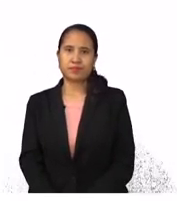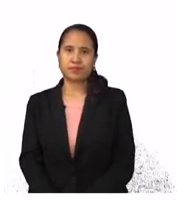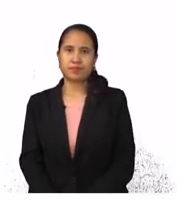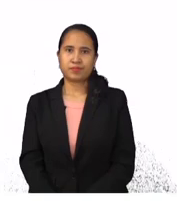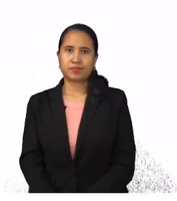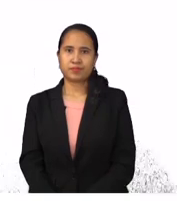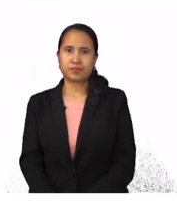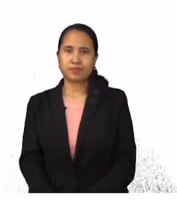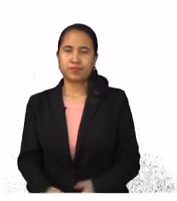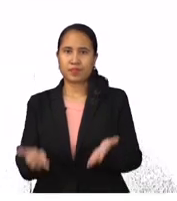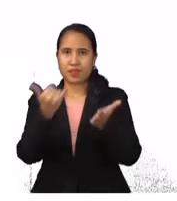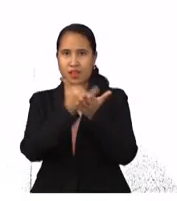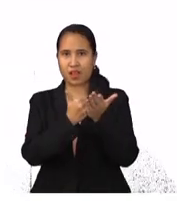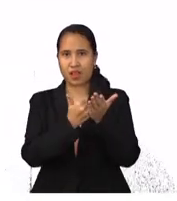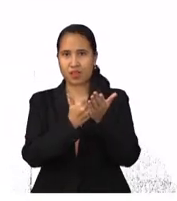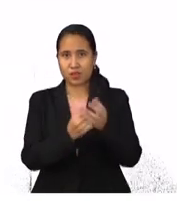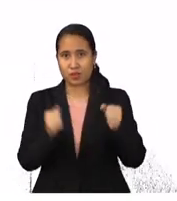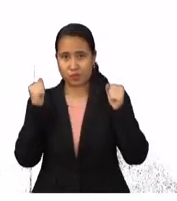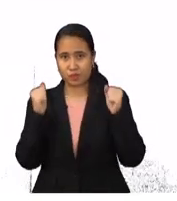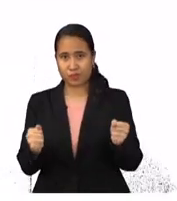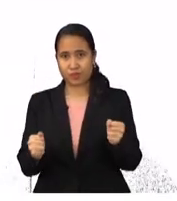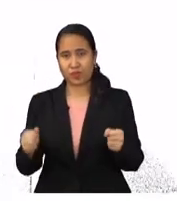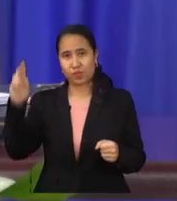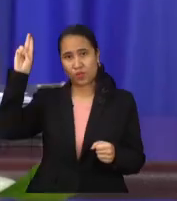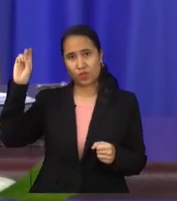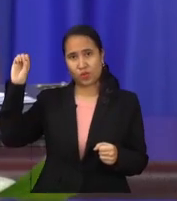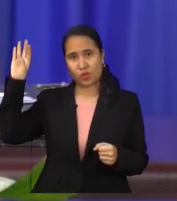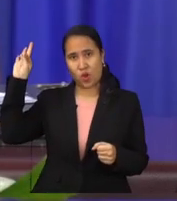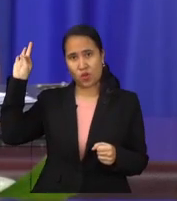Komen we bij het laatste stuk, de beslissing van het Constitutioneel Hof.